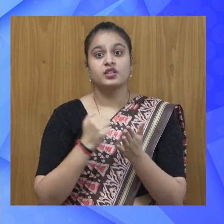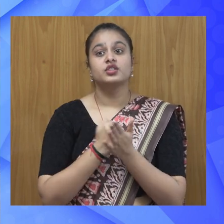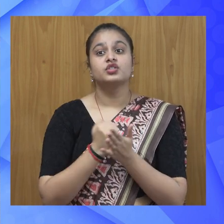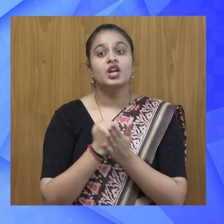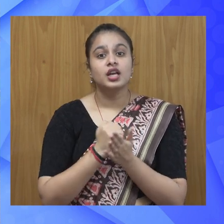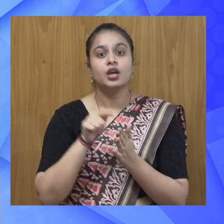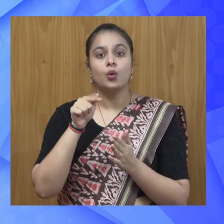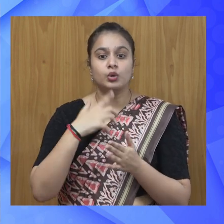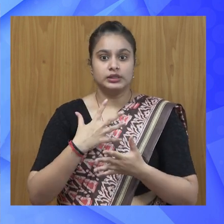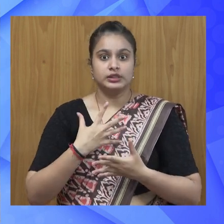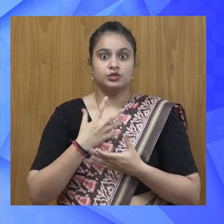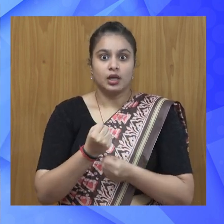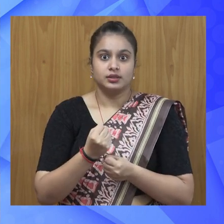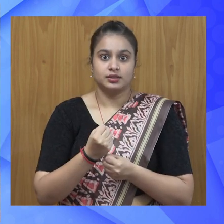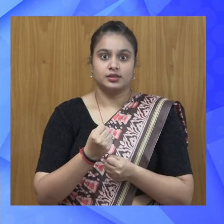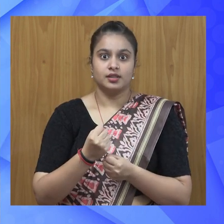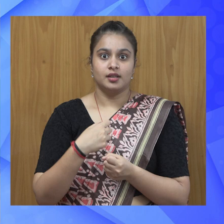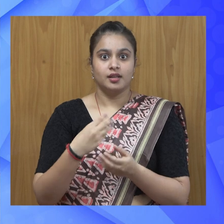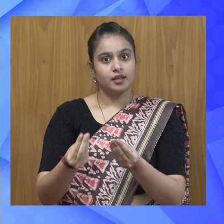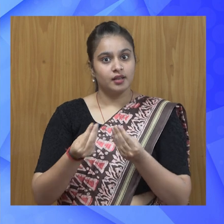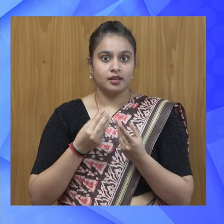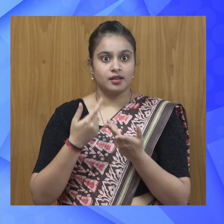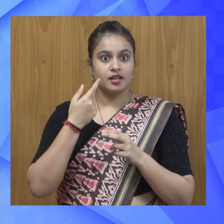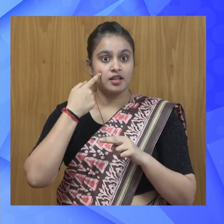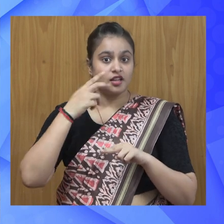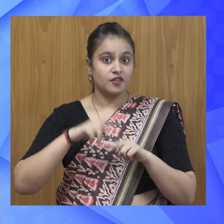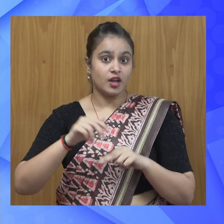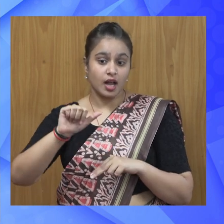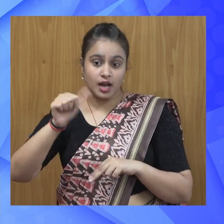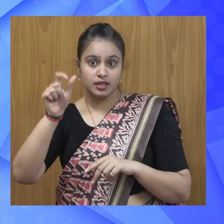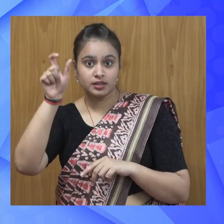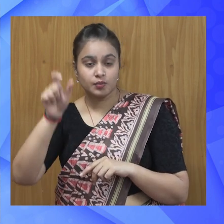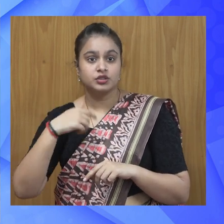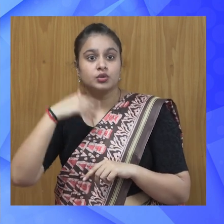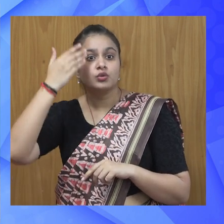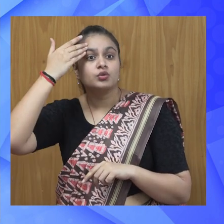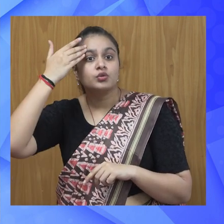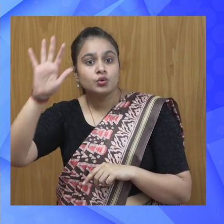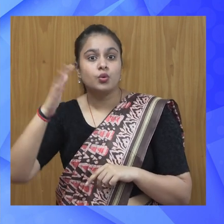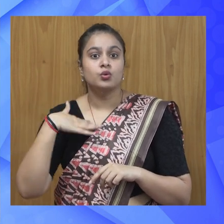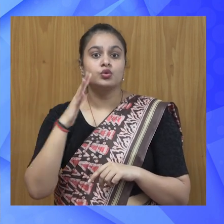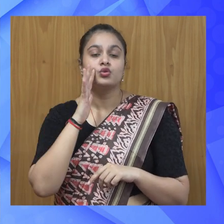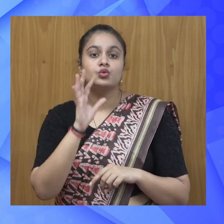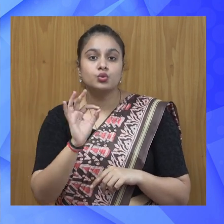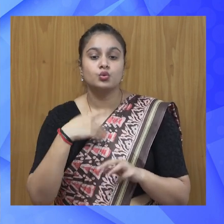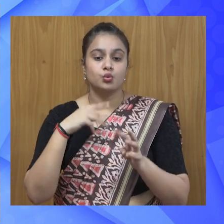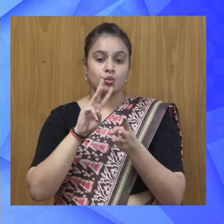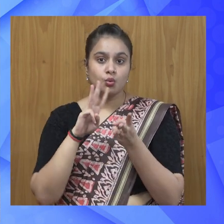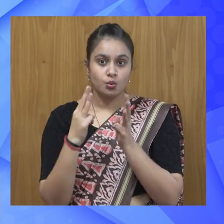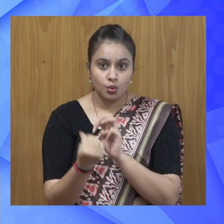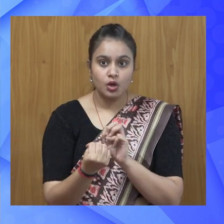गेन योर ट्रस्ट सी सो हाउ एन अननोन पर्सन हू यू डू नॉट नो इन द रियल वर्ल्ड विल ट्राई